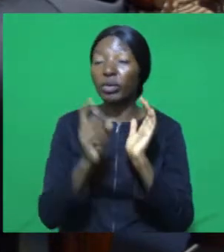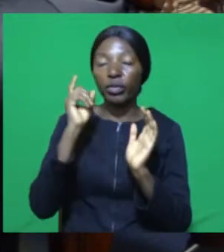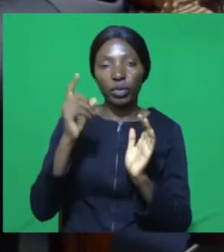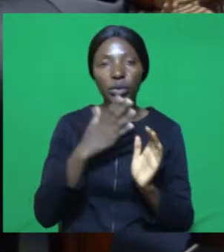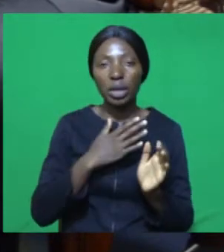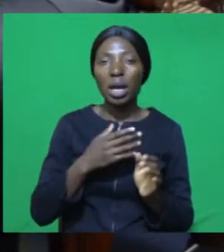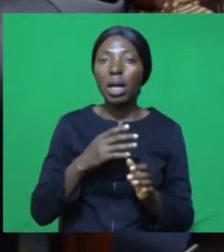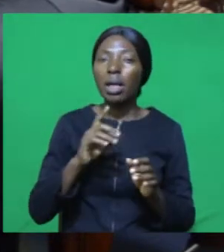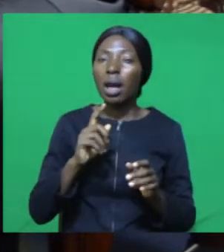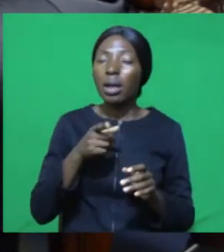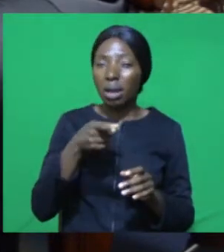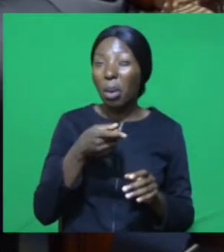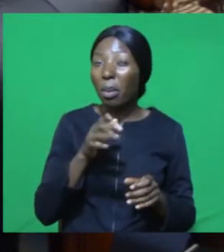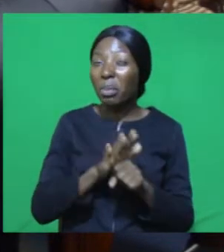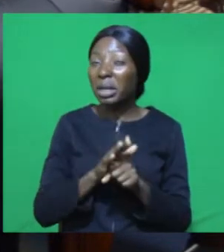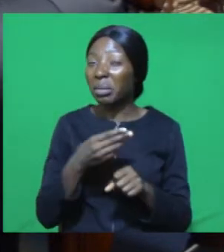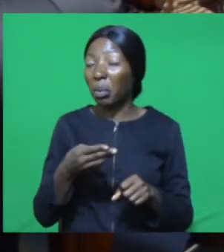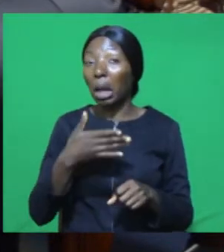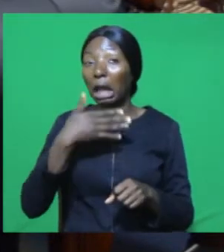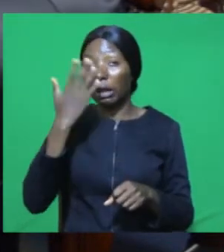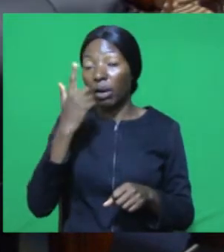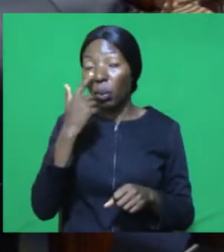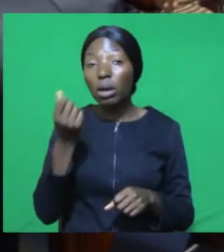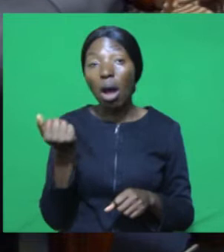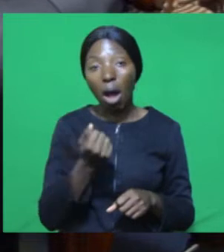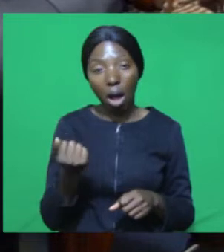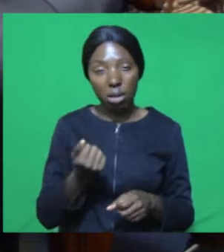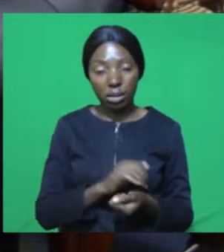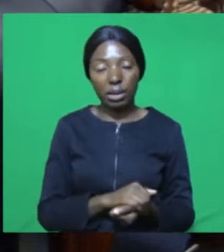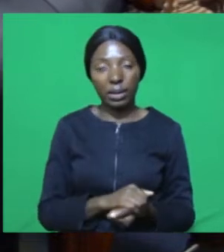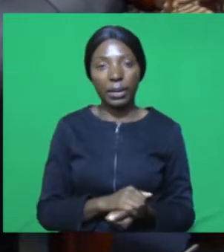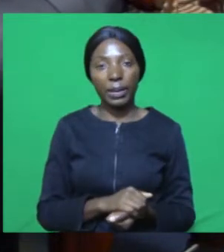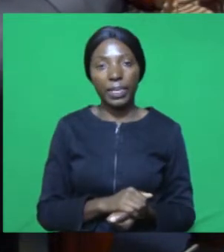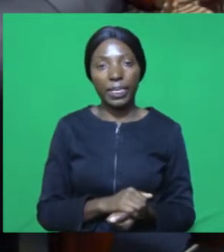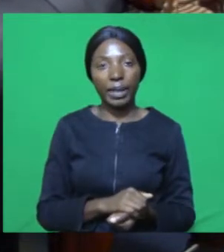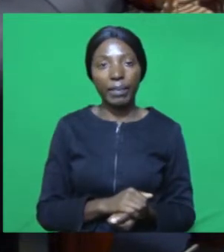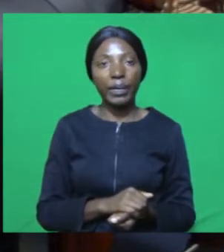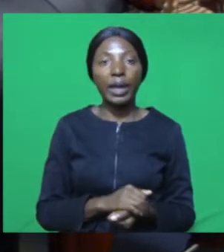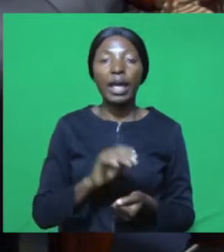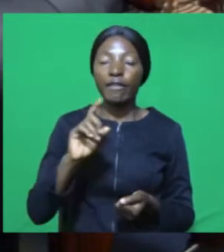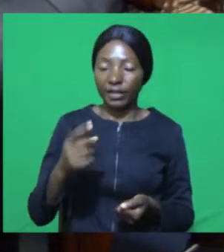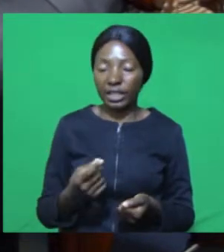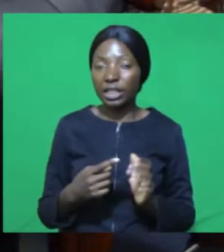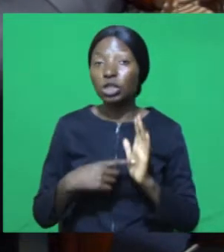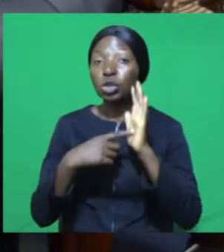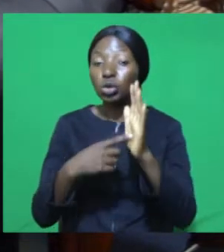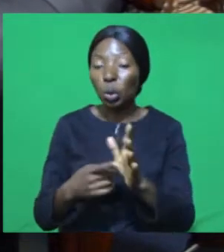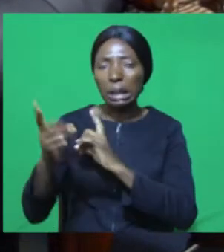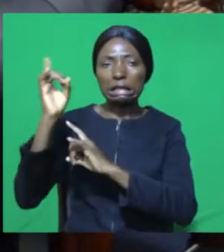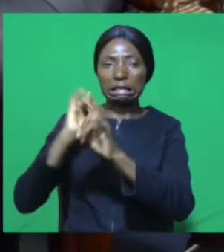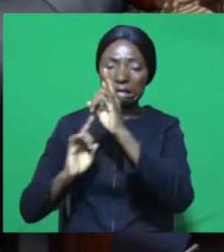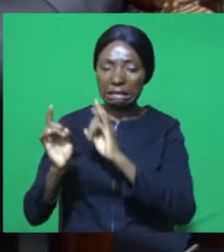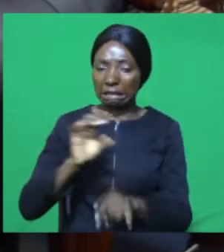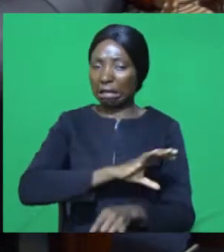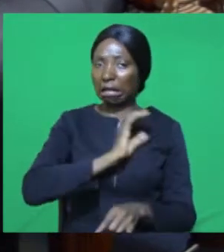uone kuchenjere hwaiitika pakupindura. Pakupindura mubvunzo wacho. Handiti vatanga varatidzwa nhoroondo yethe